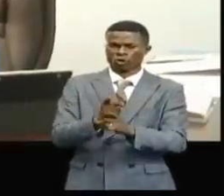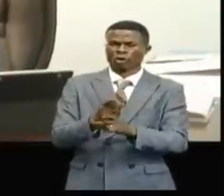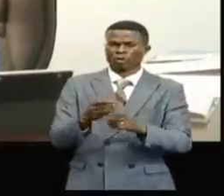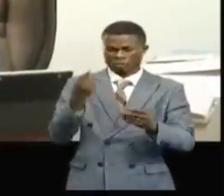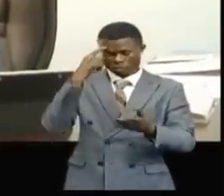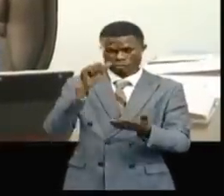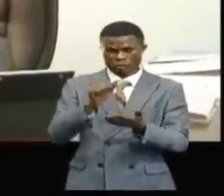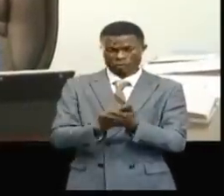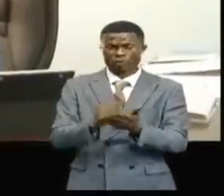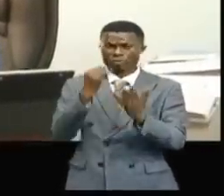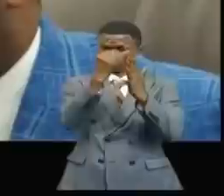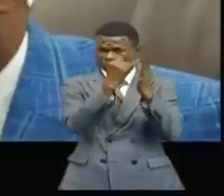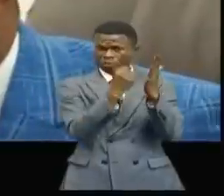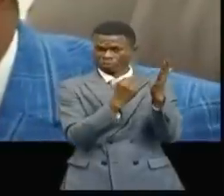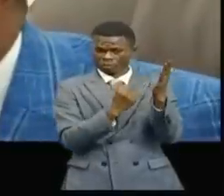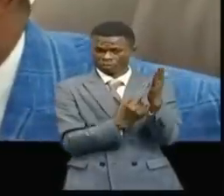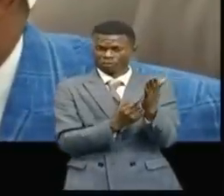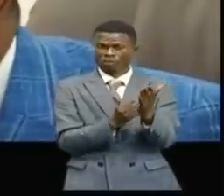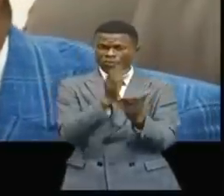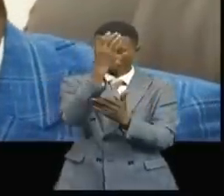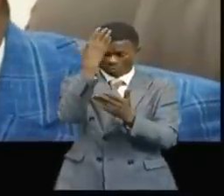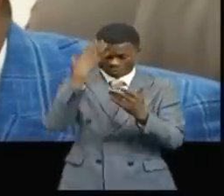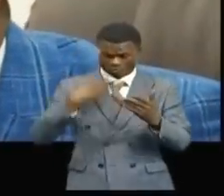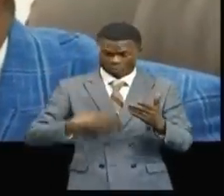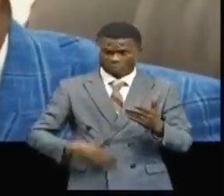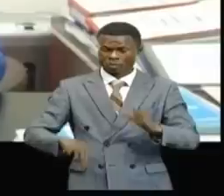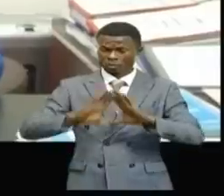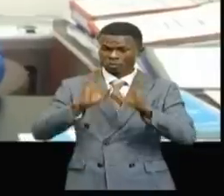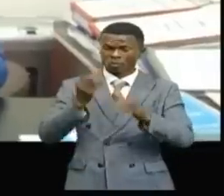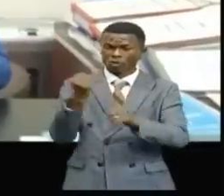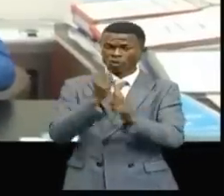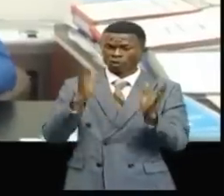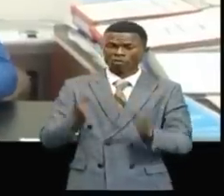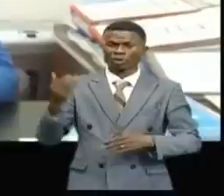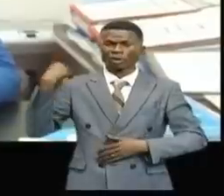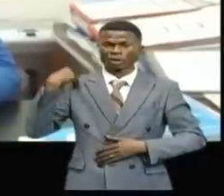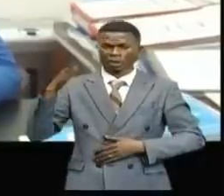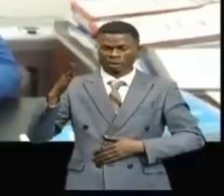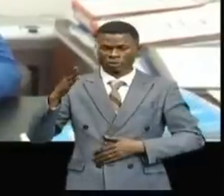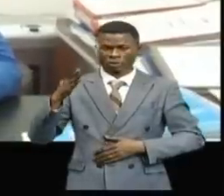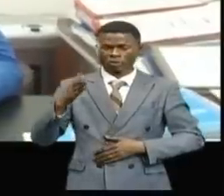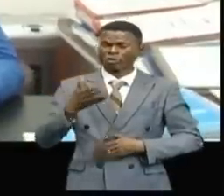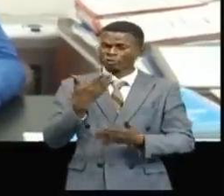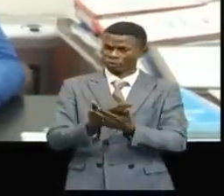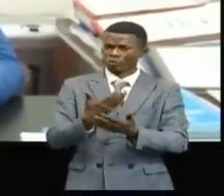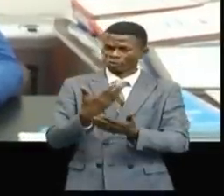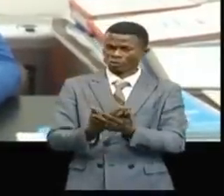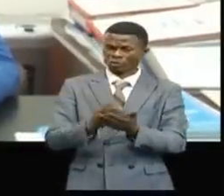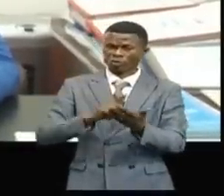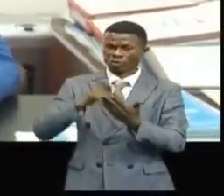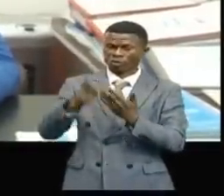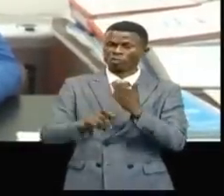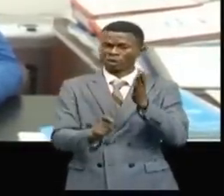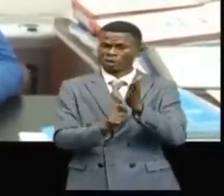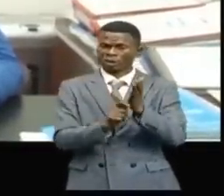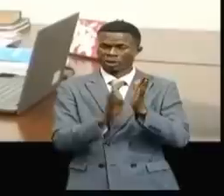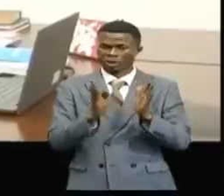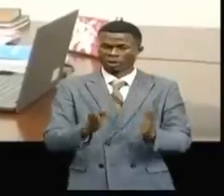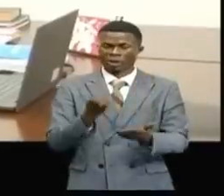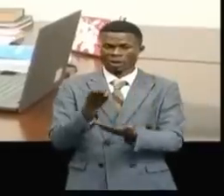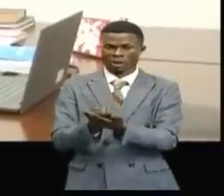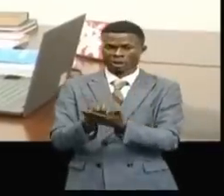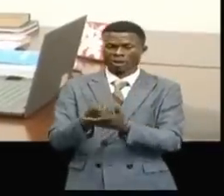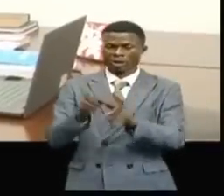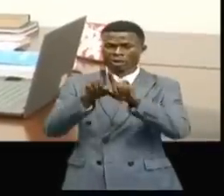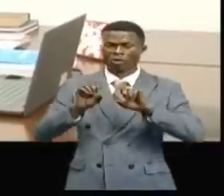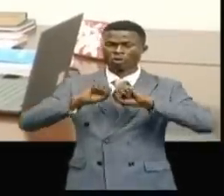effet, l'identification biométrique de tous les agents et fonctionnaires de l'État est une urgence sur le plan stratégique, économique